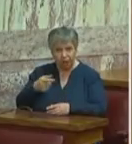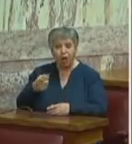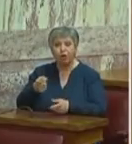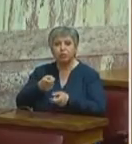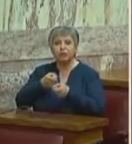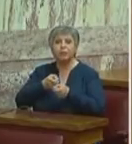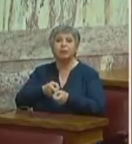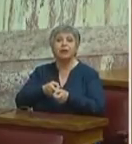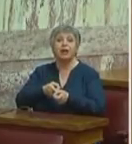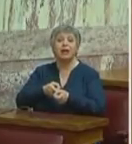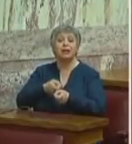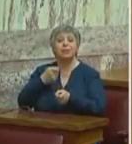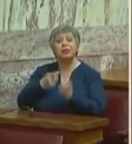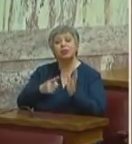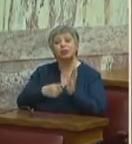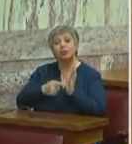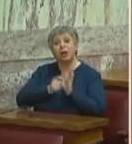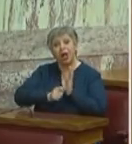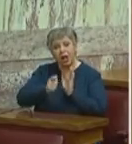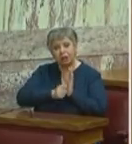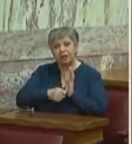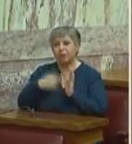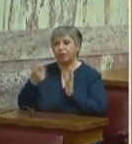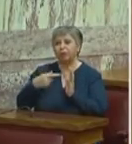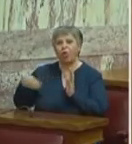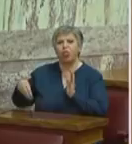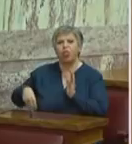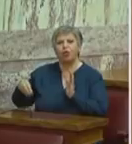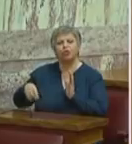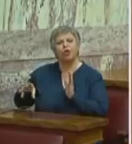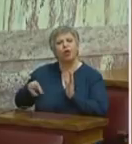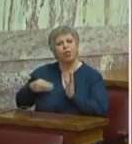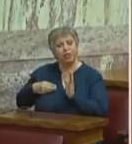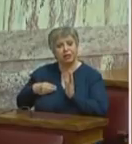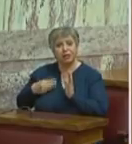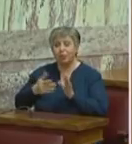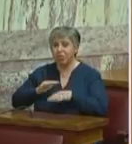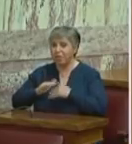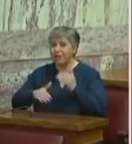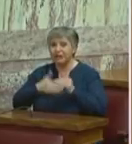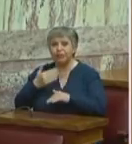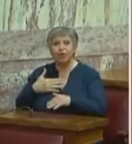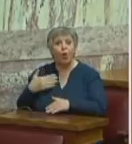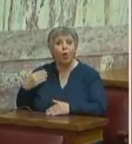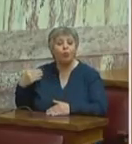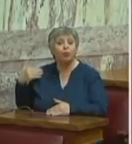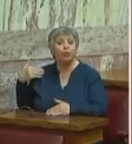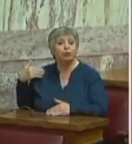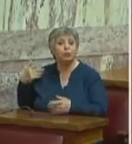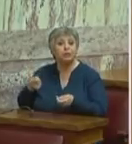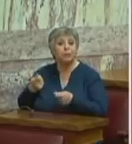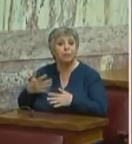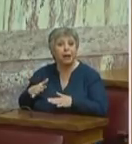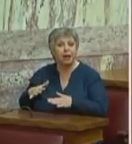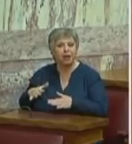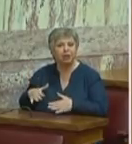385 ποινικού κώδικα, η παθητική δωροδοκία, αδιαφόρος του χρόνου λήψης του δώρου και η νομιμοποίηση εσόδων